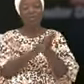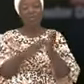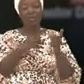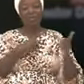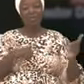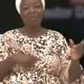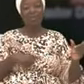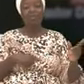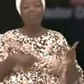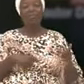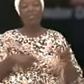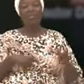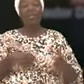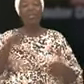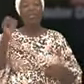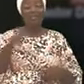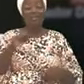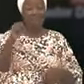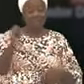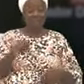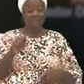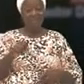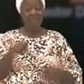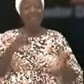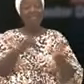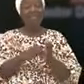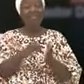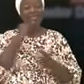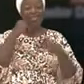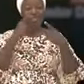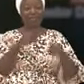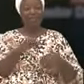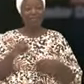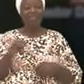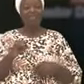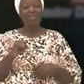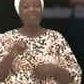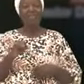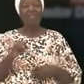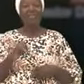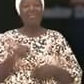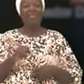oui ça se passe